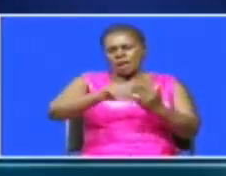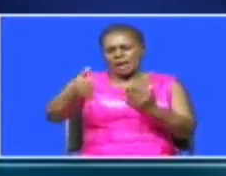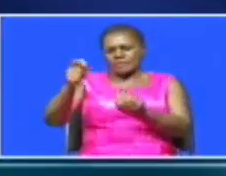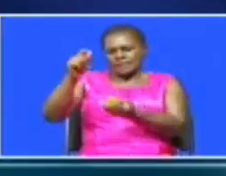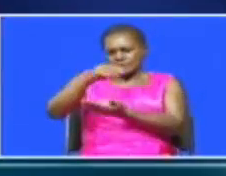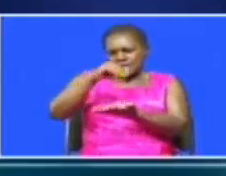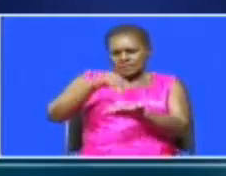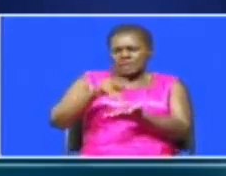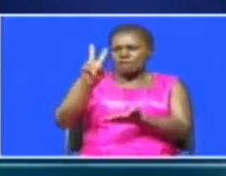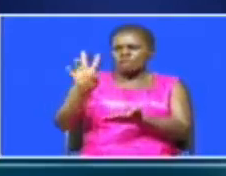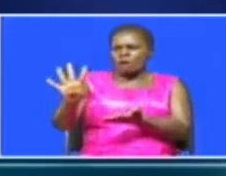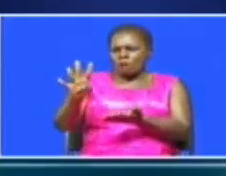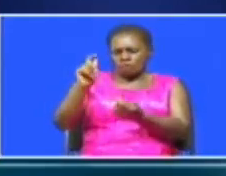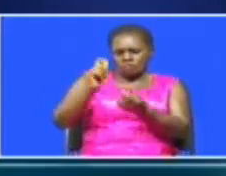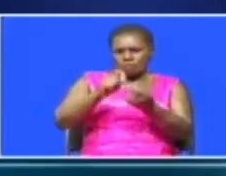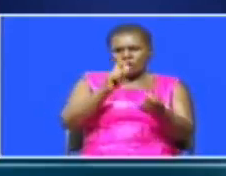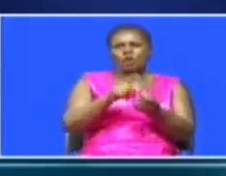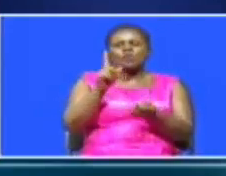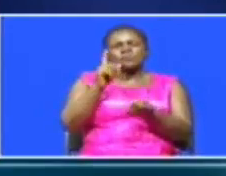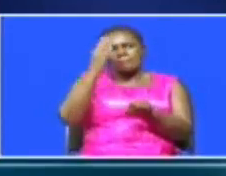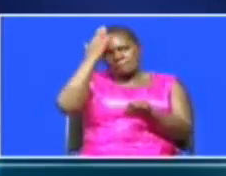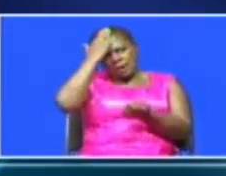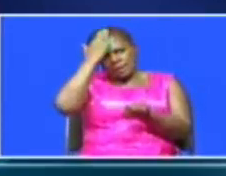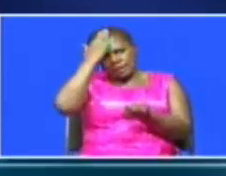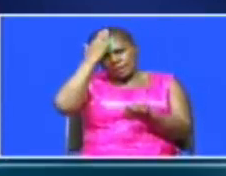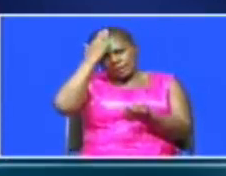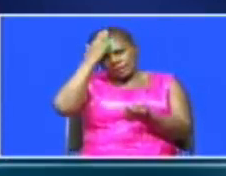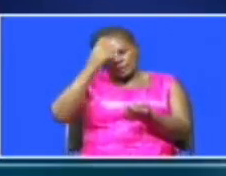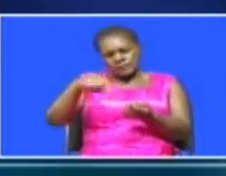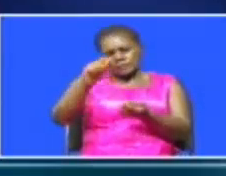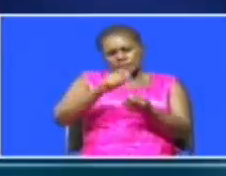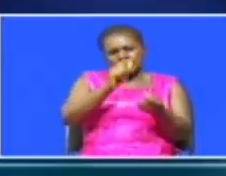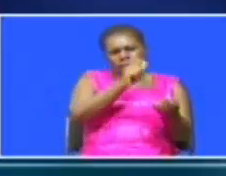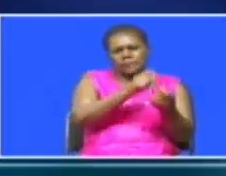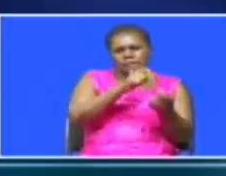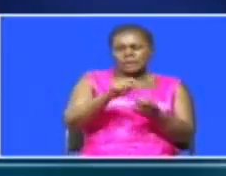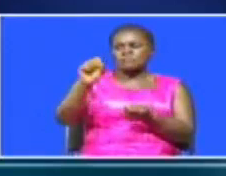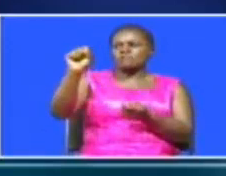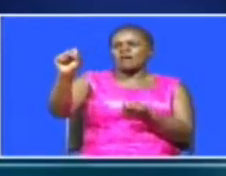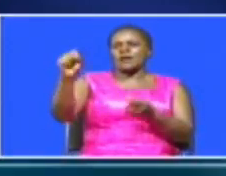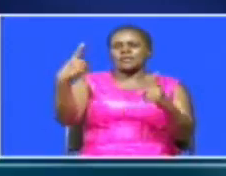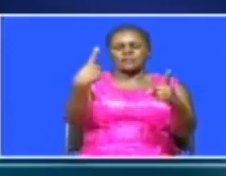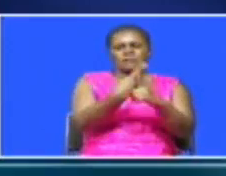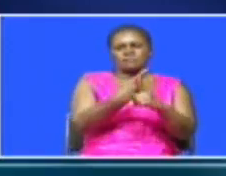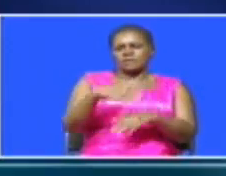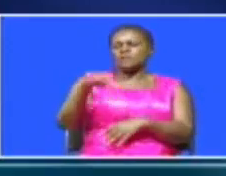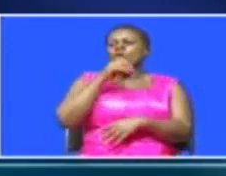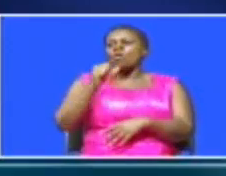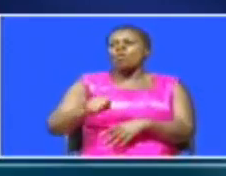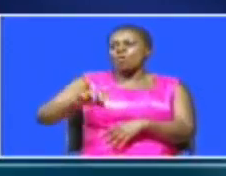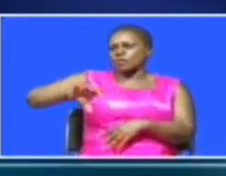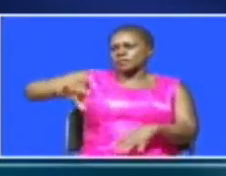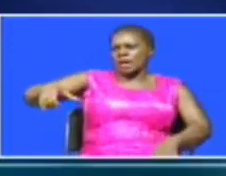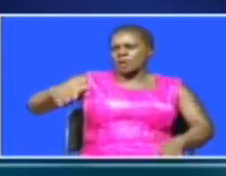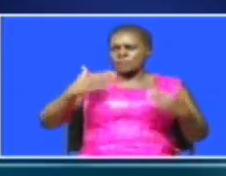4 vya kupima. By Jumatatu tutakuwa na booth 5, tutaziweka different area strategic Old Town